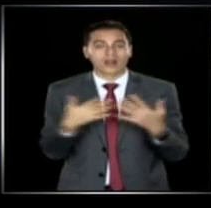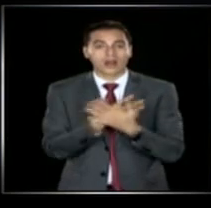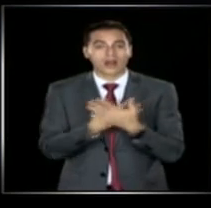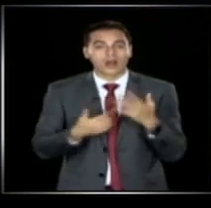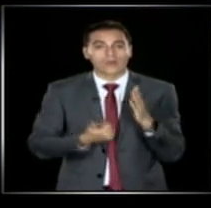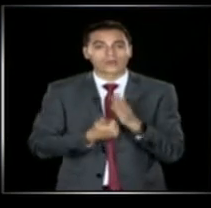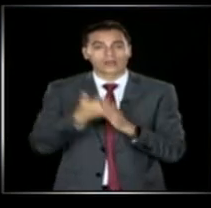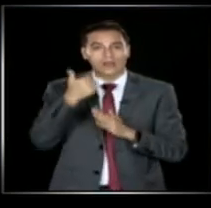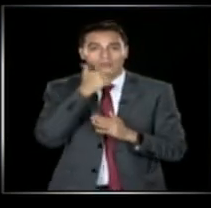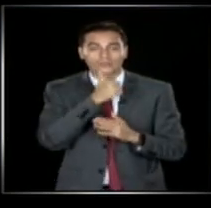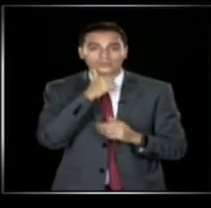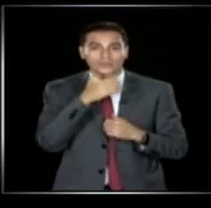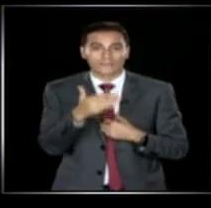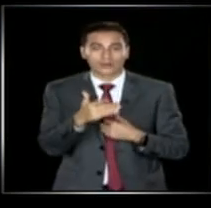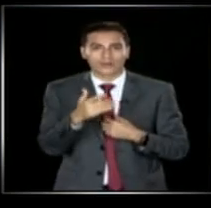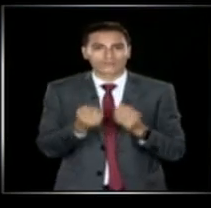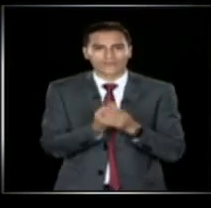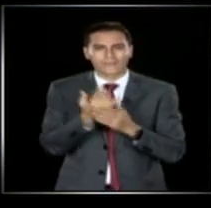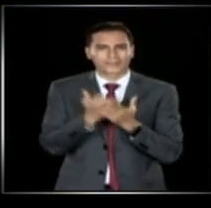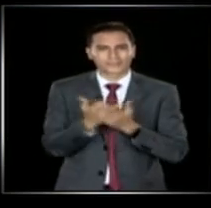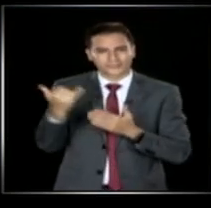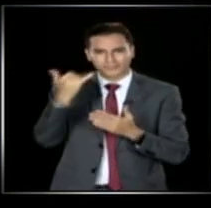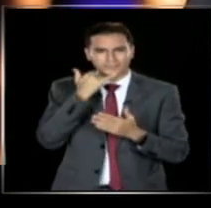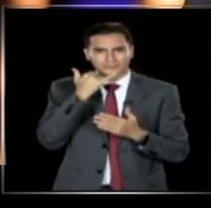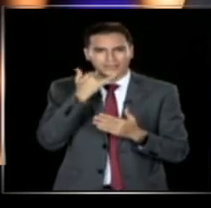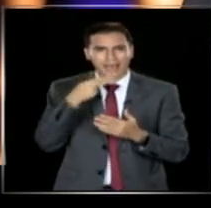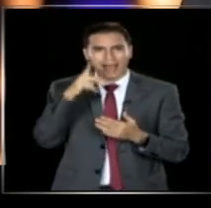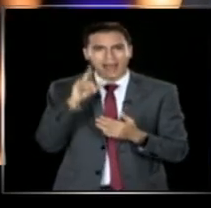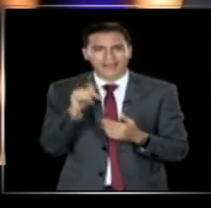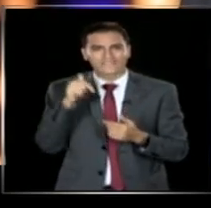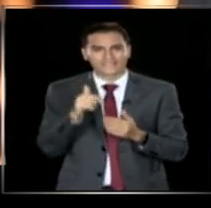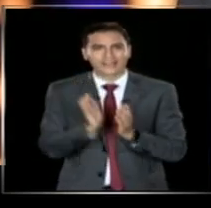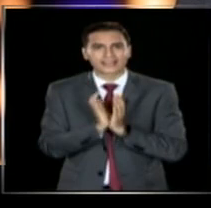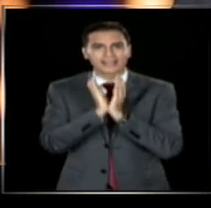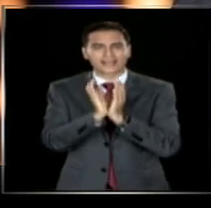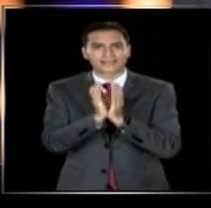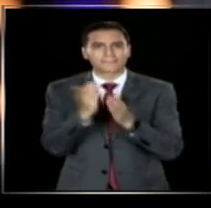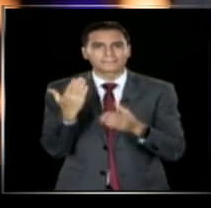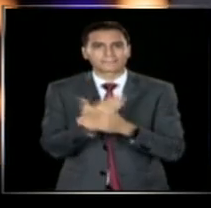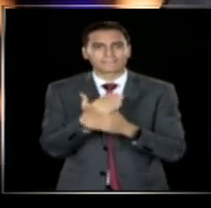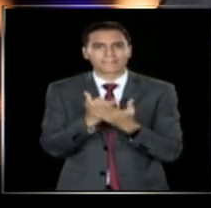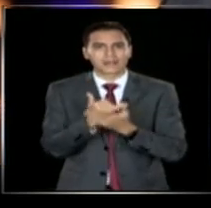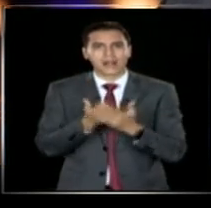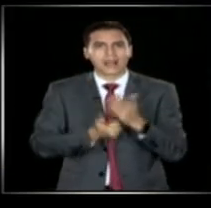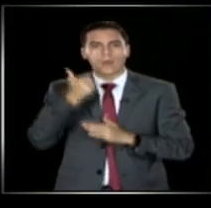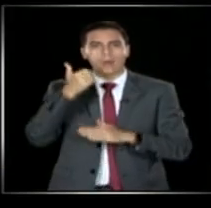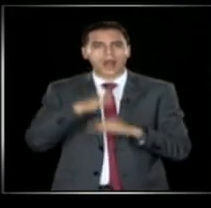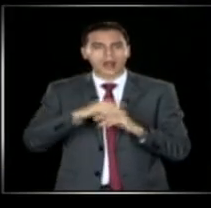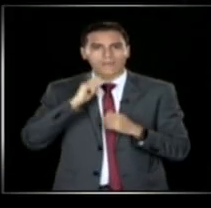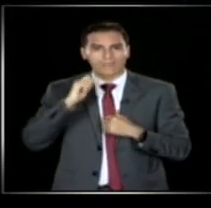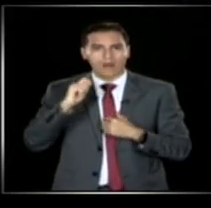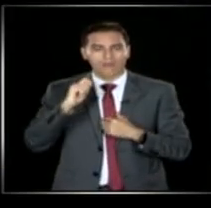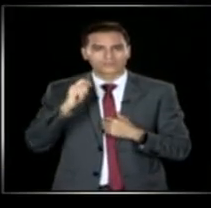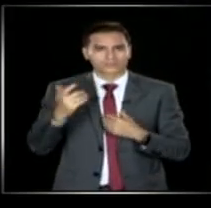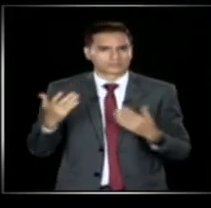والنجاح. لقينا المدرسة بتكلمنا بتقول لنا علي عنده تكريم في المدرسة لأنه طلع الأول على المحافظة. بابا